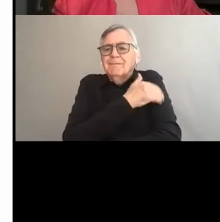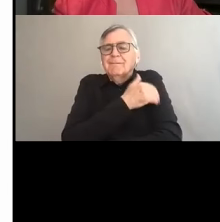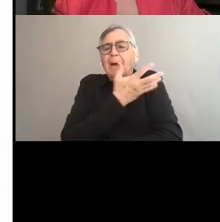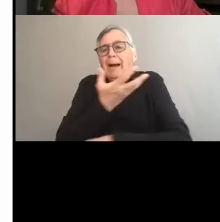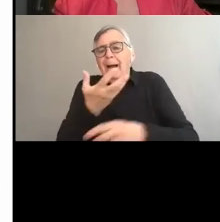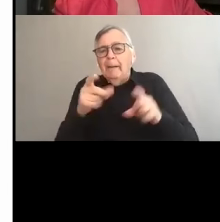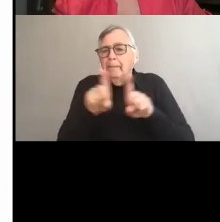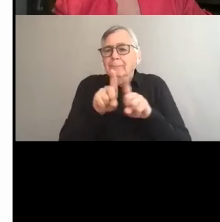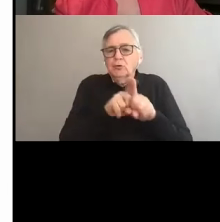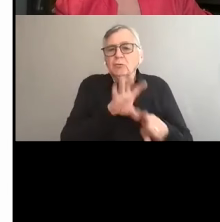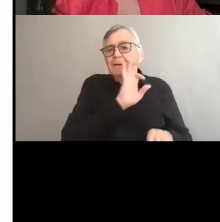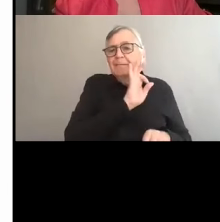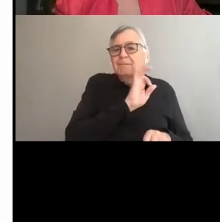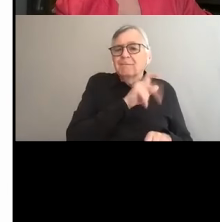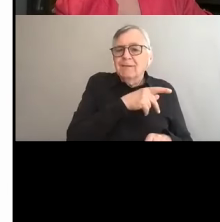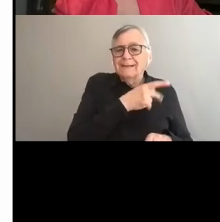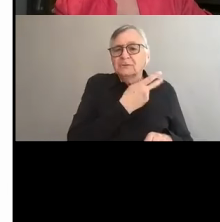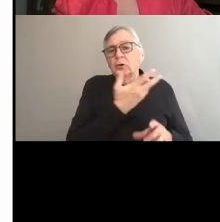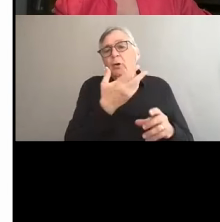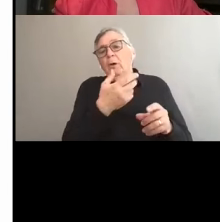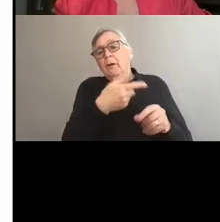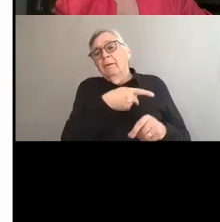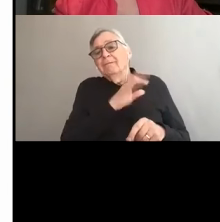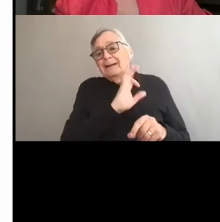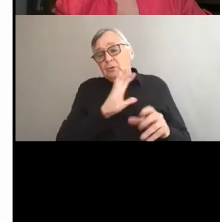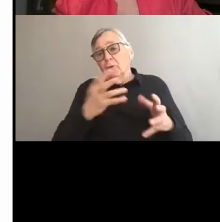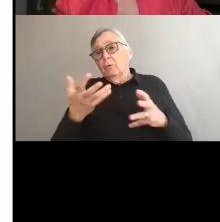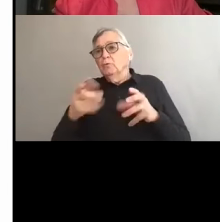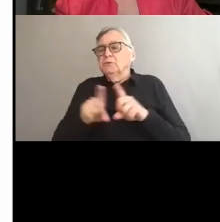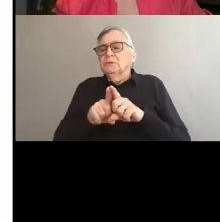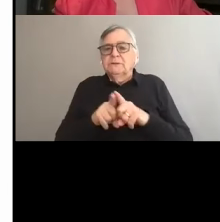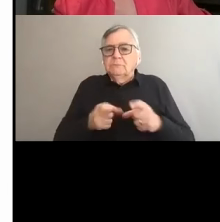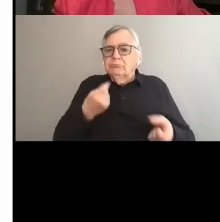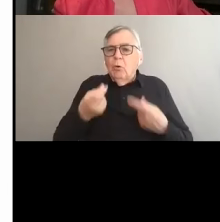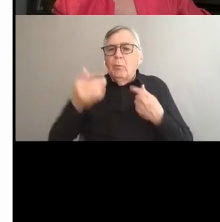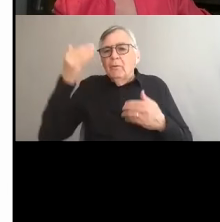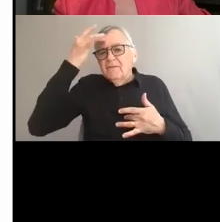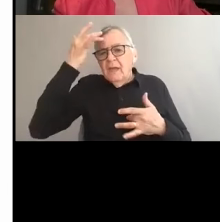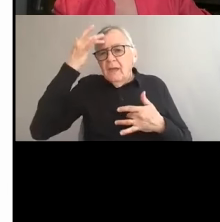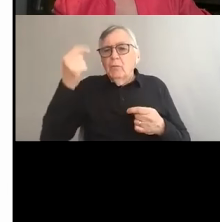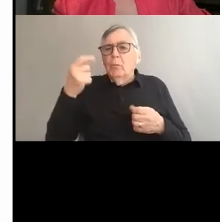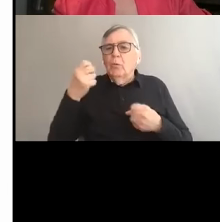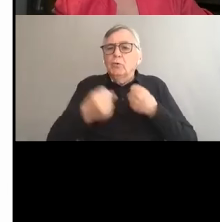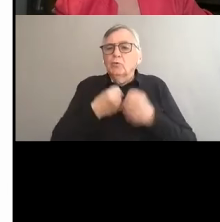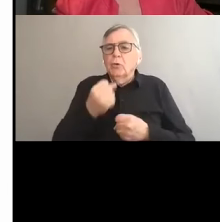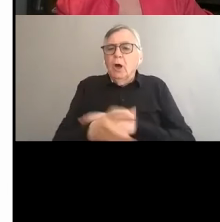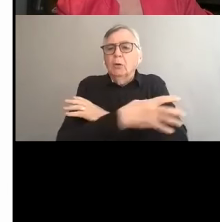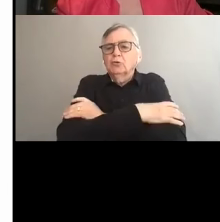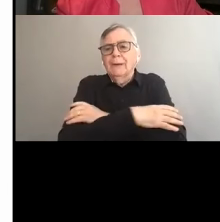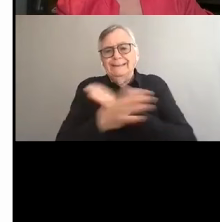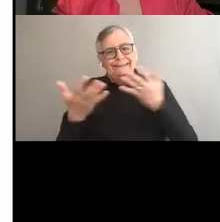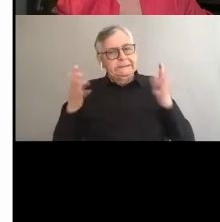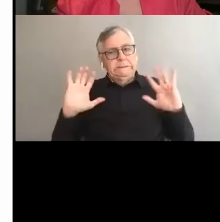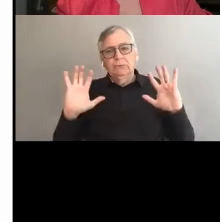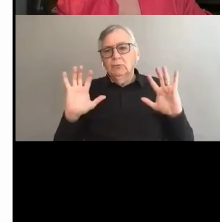comme pour Pfizer, et des effets systémiques qu'on attend après une vaccination, un petit peu de fièvre, un petit peu de douleur musculaire, etc. Pas